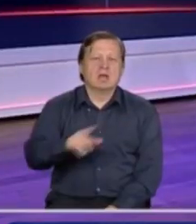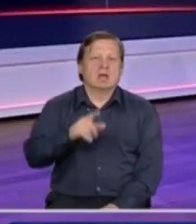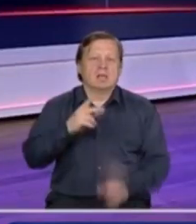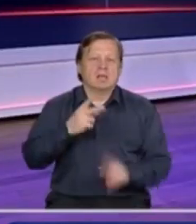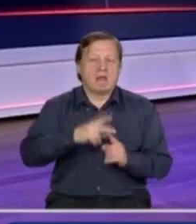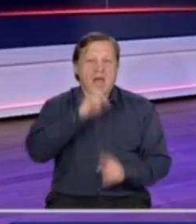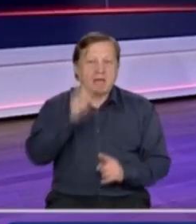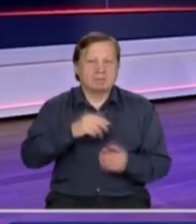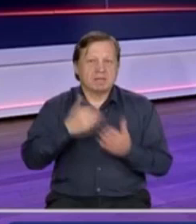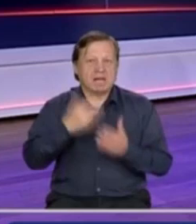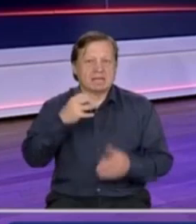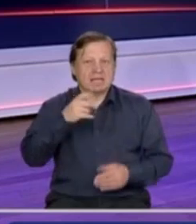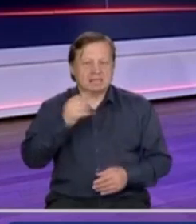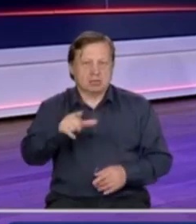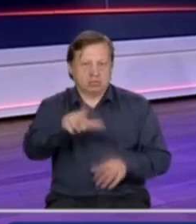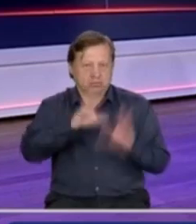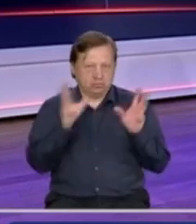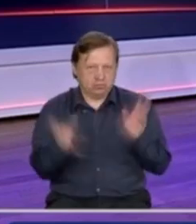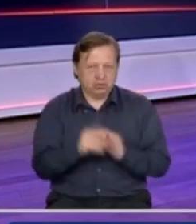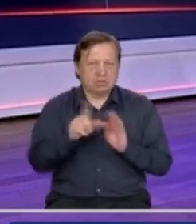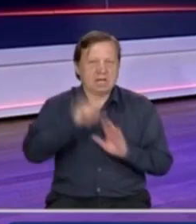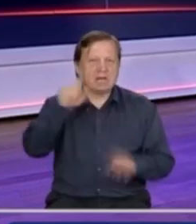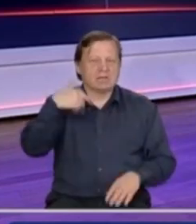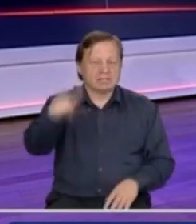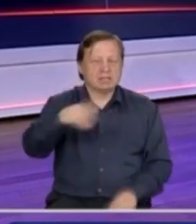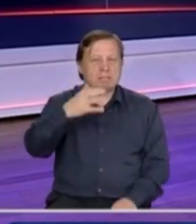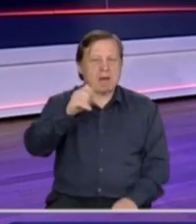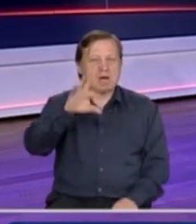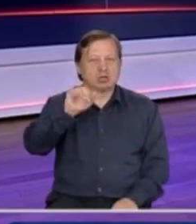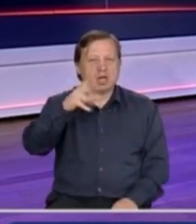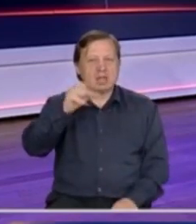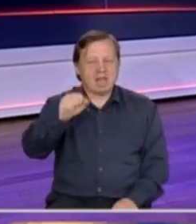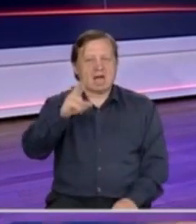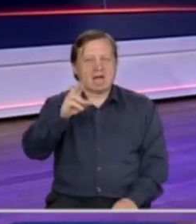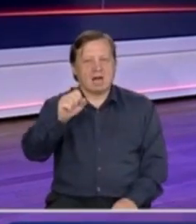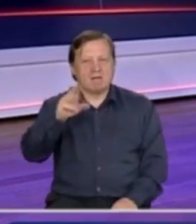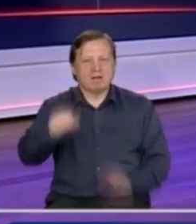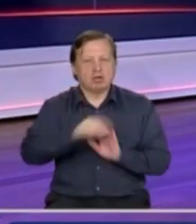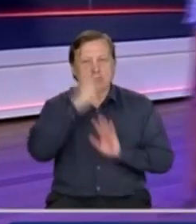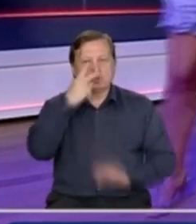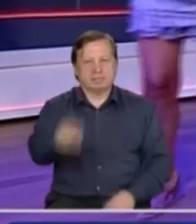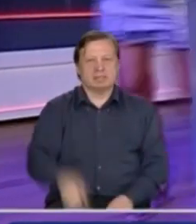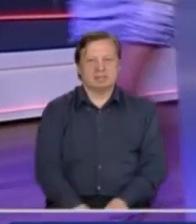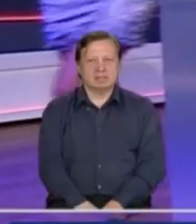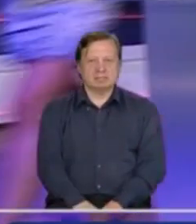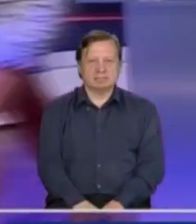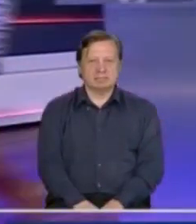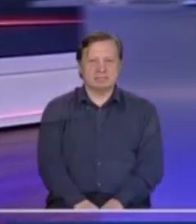to już wszystko. Za tydzień spotka się z Państwem Marzena Kawa. Dobrego tygodnia. Do zobaczenia.